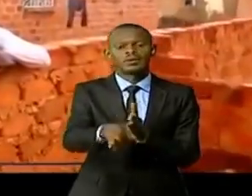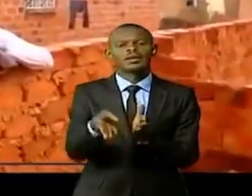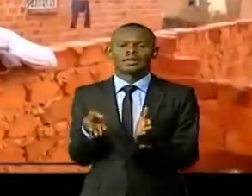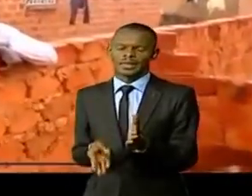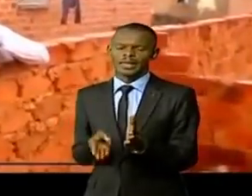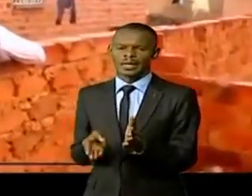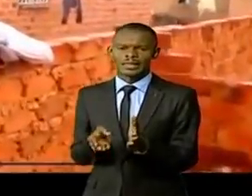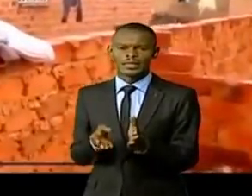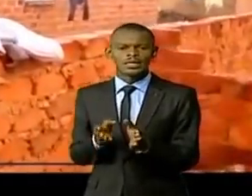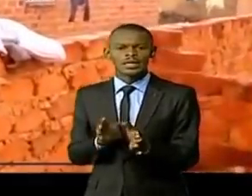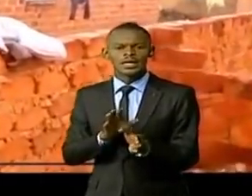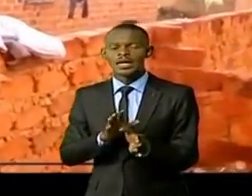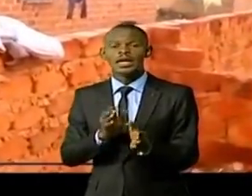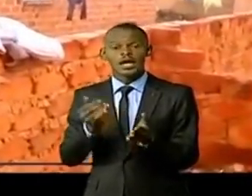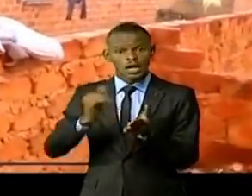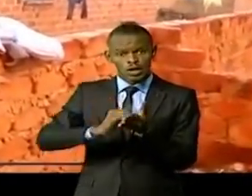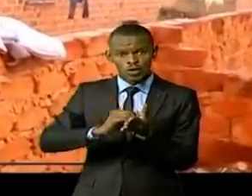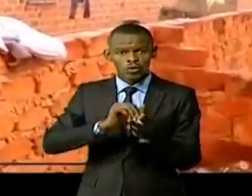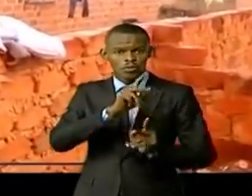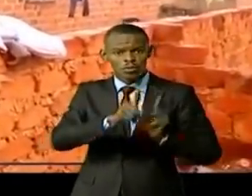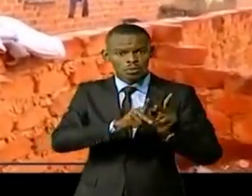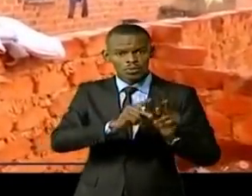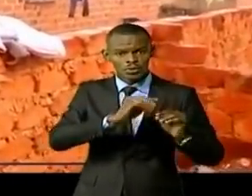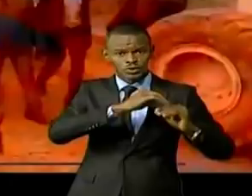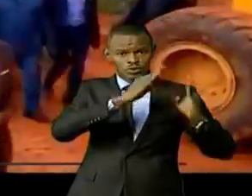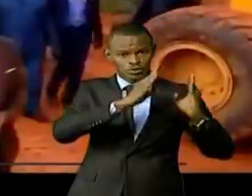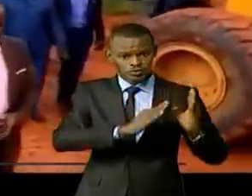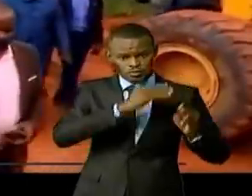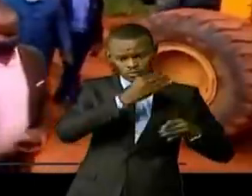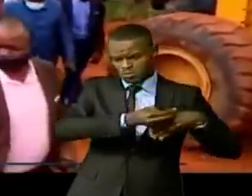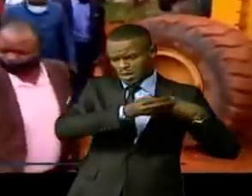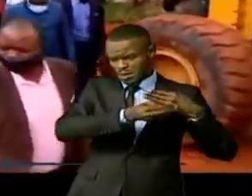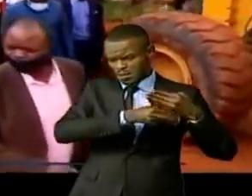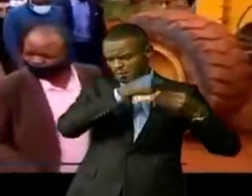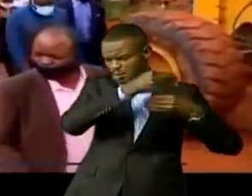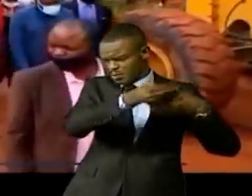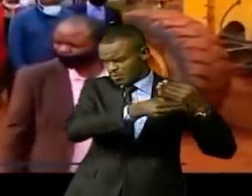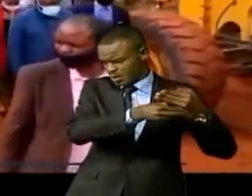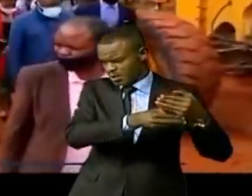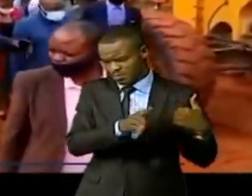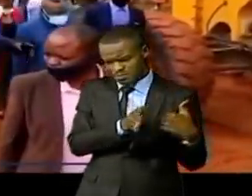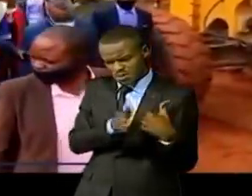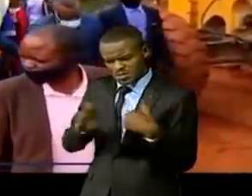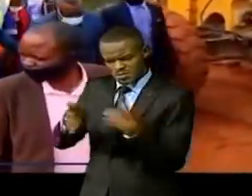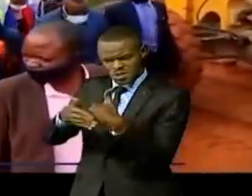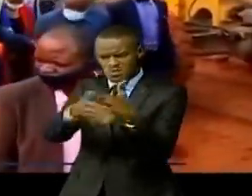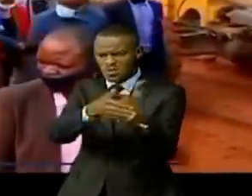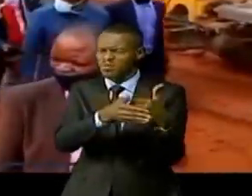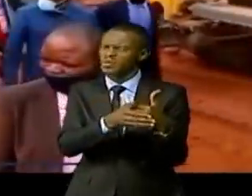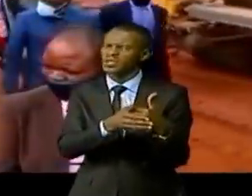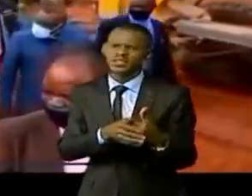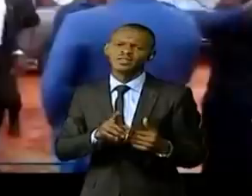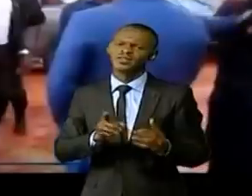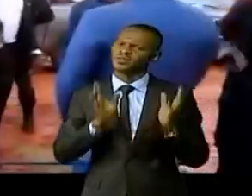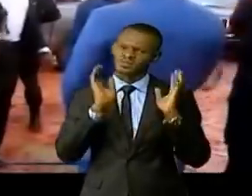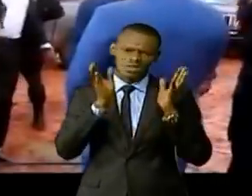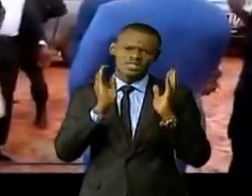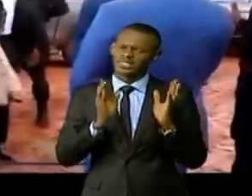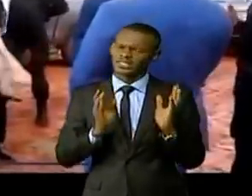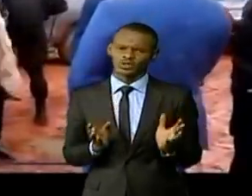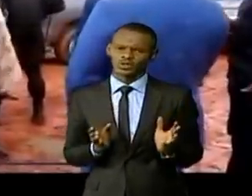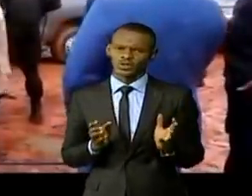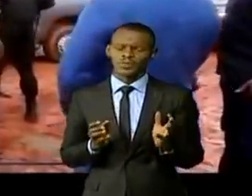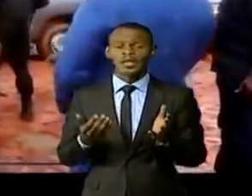pour dégager et faciliter le travail de l'entrepreneur. Malgré la pluie, l'autorité provinciale a poursuivi sa ronde sur